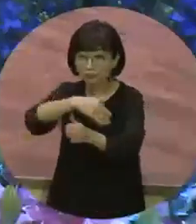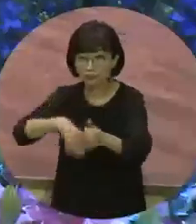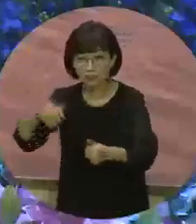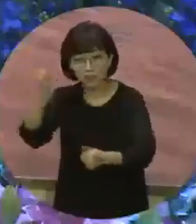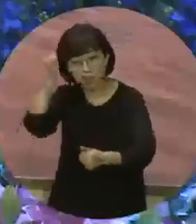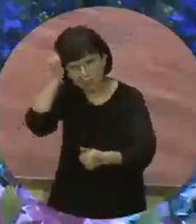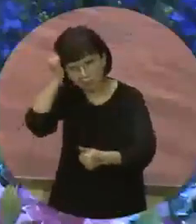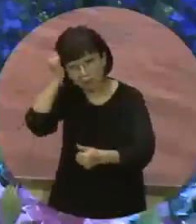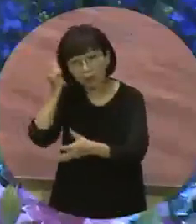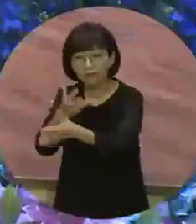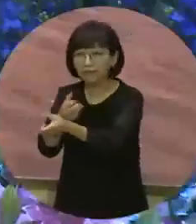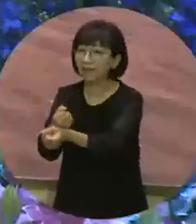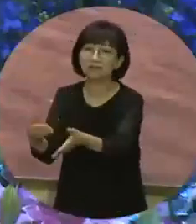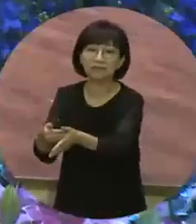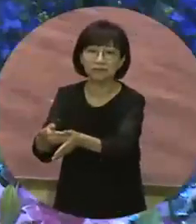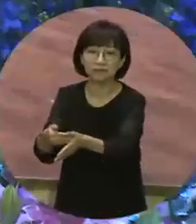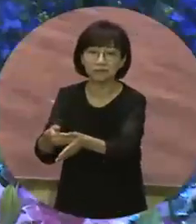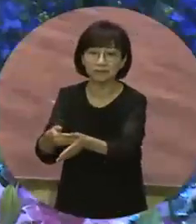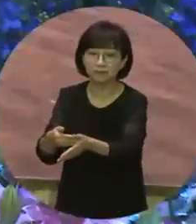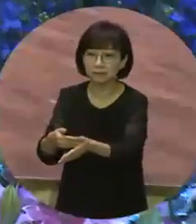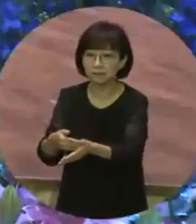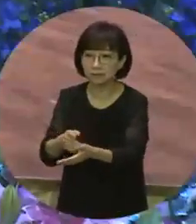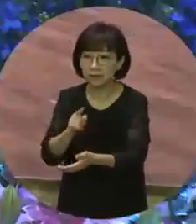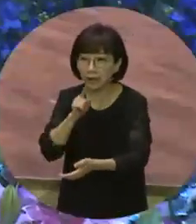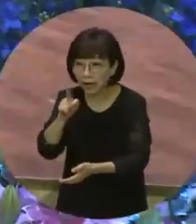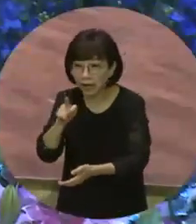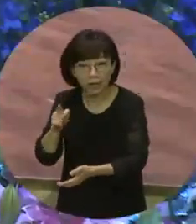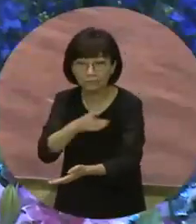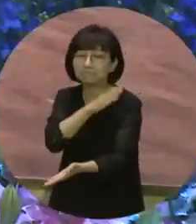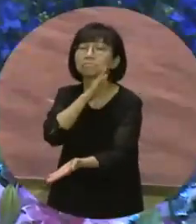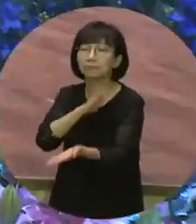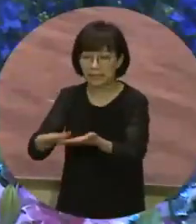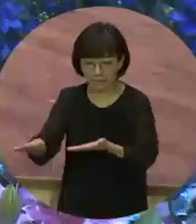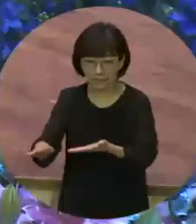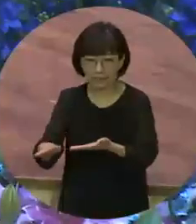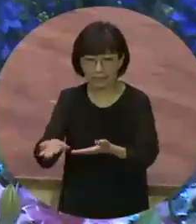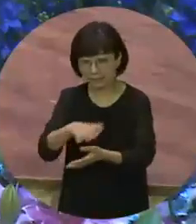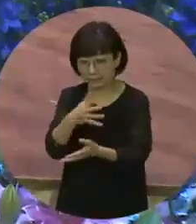숙박시설 하나도 남은 게 없어. 다 신청해버렸어요. 자리가 없어요.